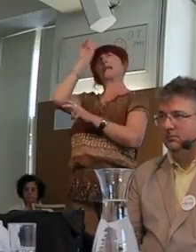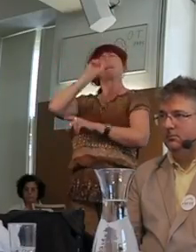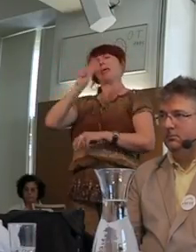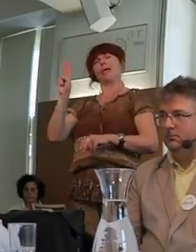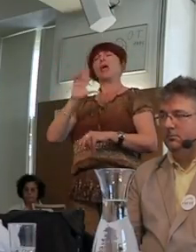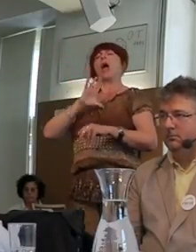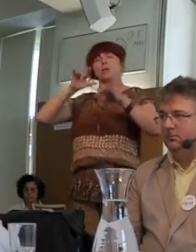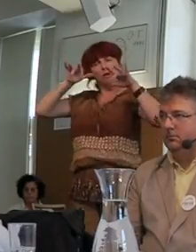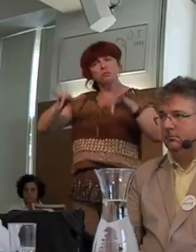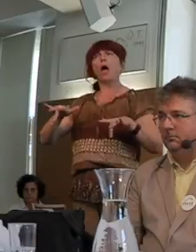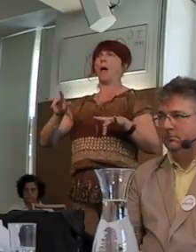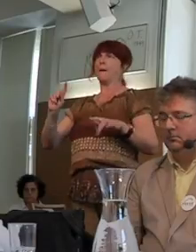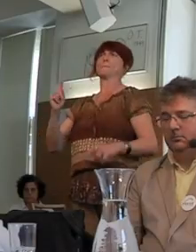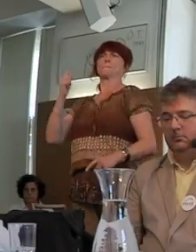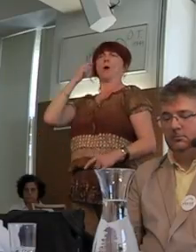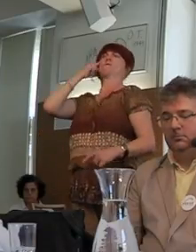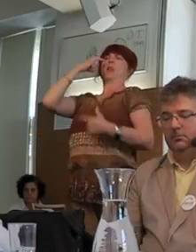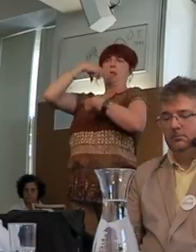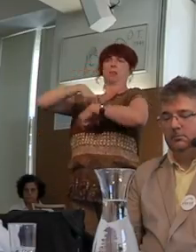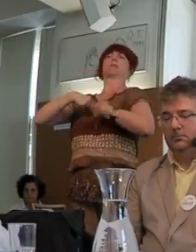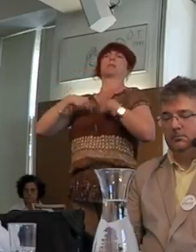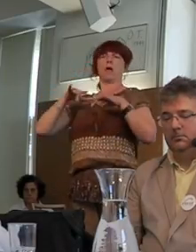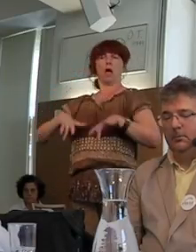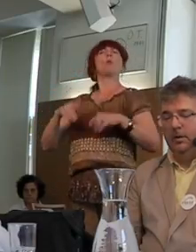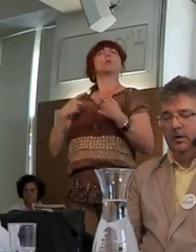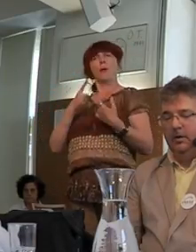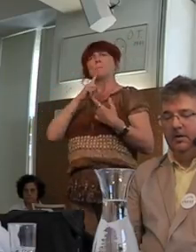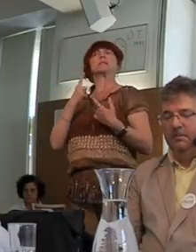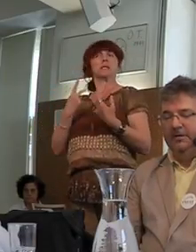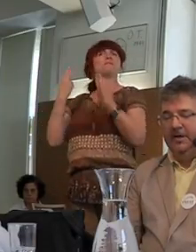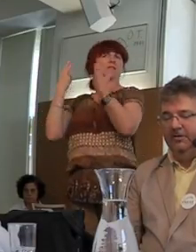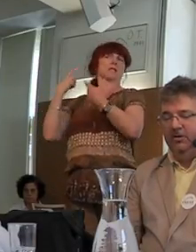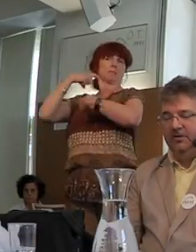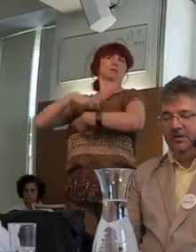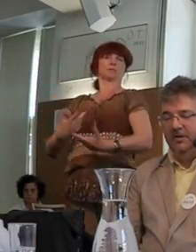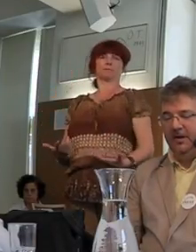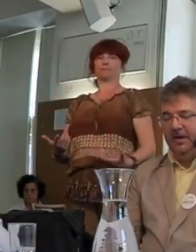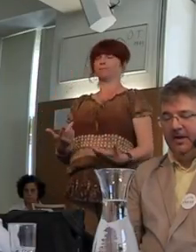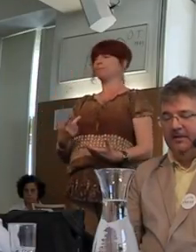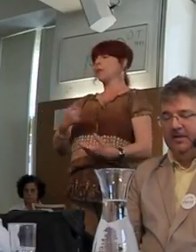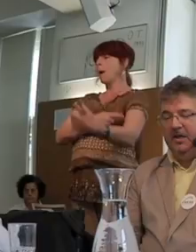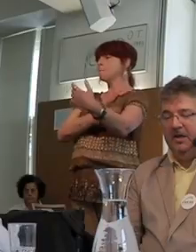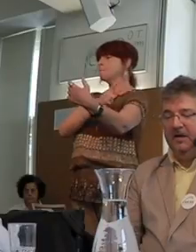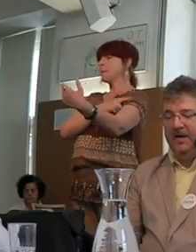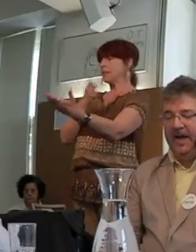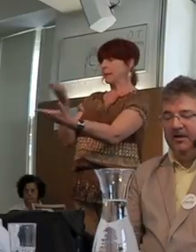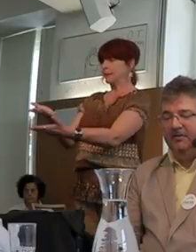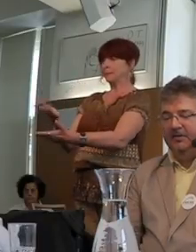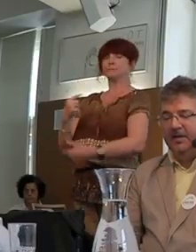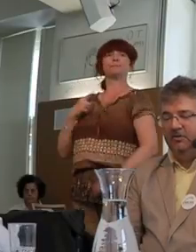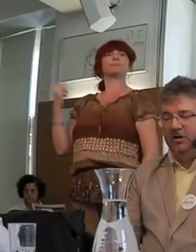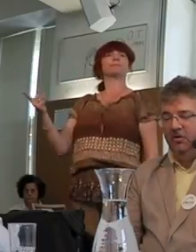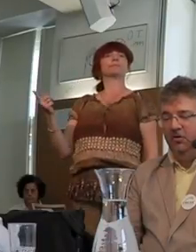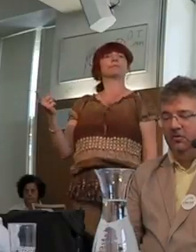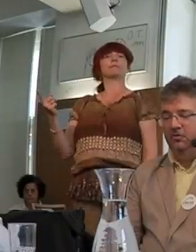man da ist und dass man eine gewisse Relevanz bekommt. Martin Ladstätter. Die